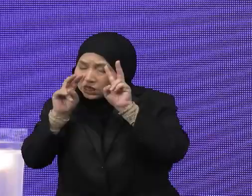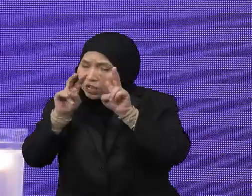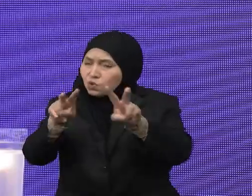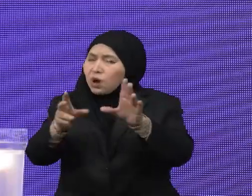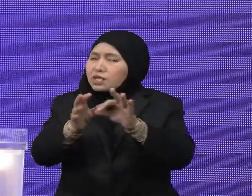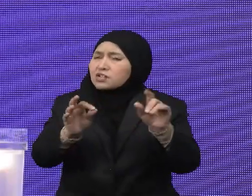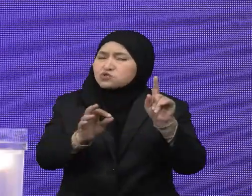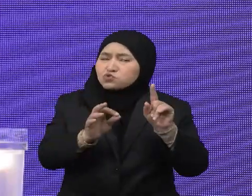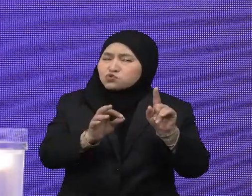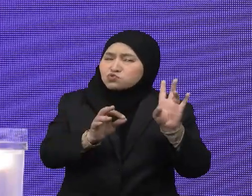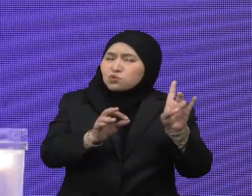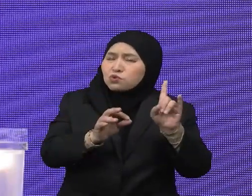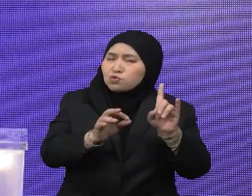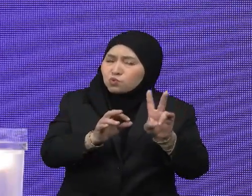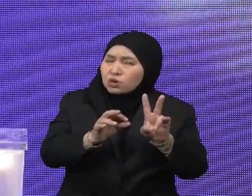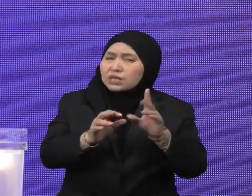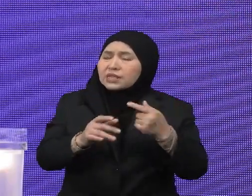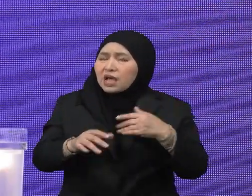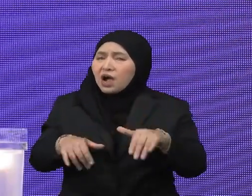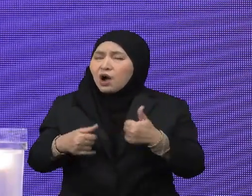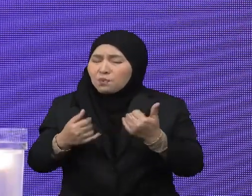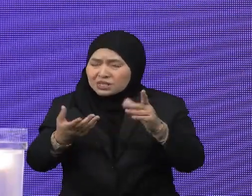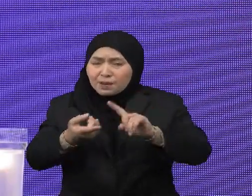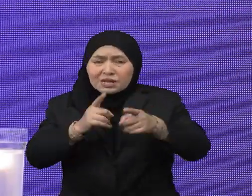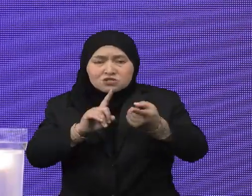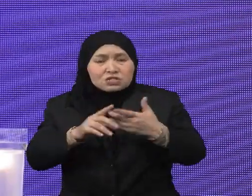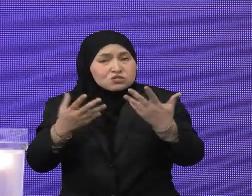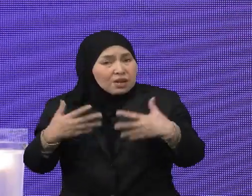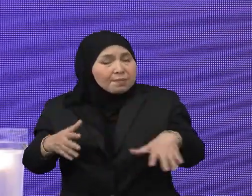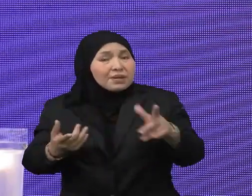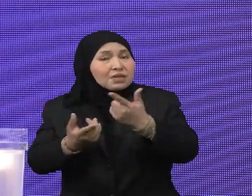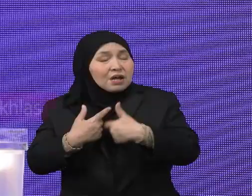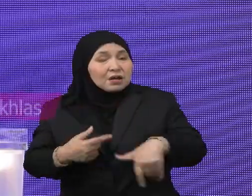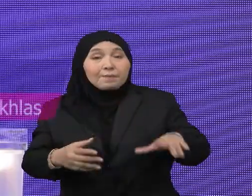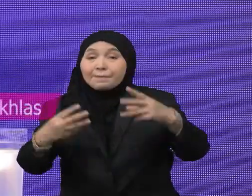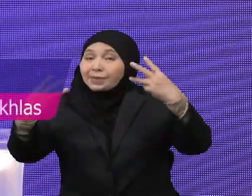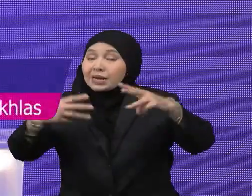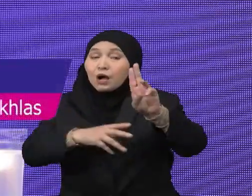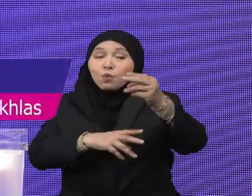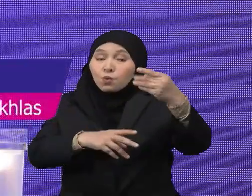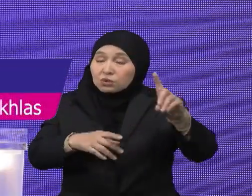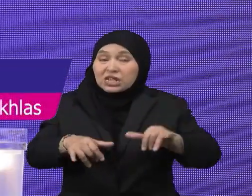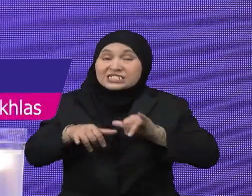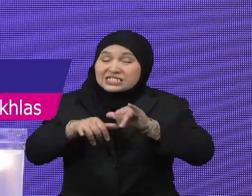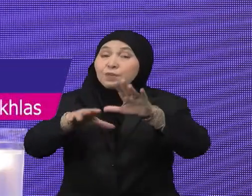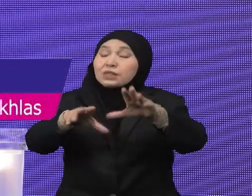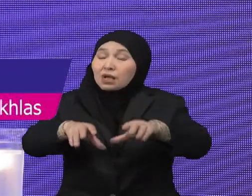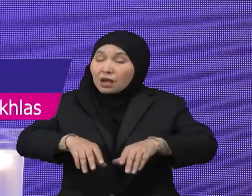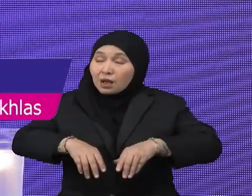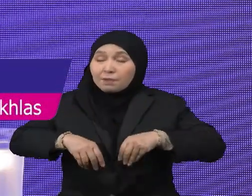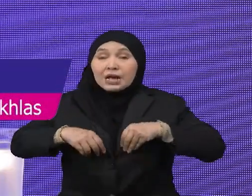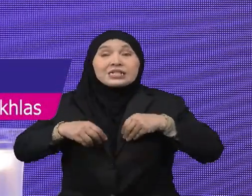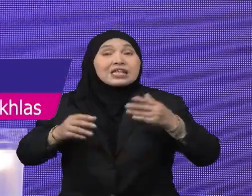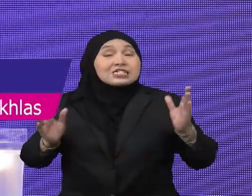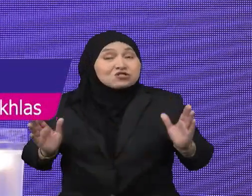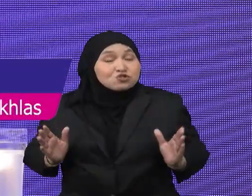172 kita mengulang Haji Bagaimana peristiwa sahabat selepas daripada Perang Uhud itu masih lagi menyahut seruan Allah dan Rasul